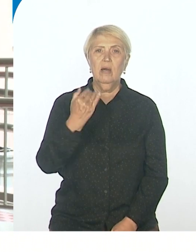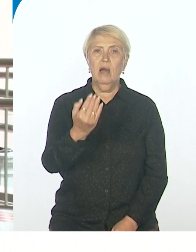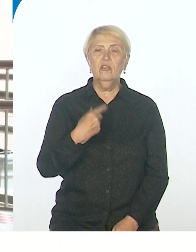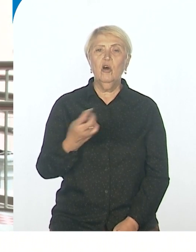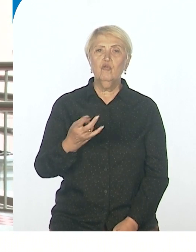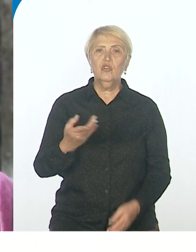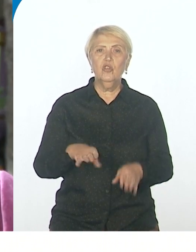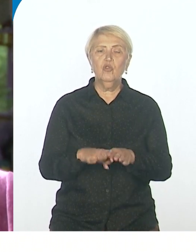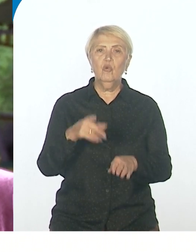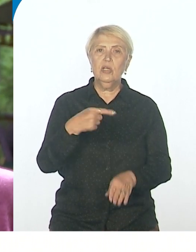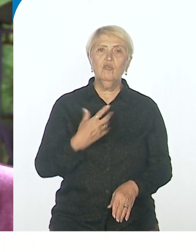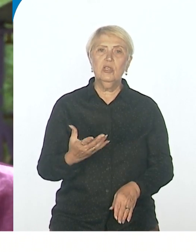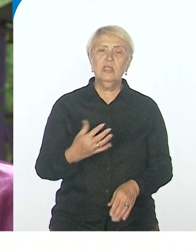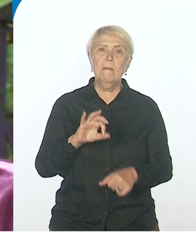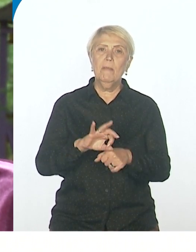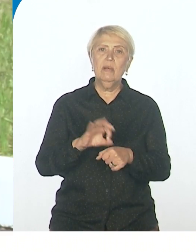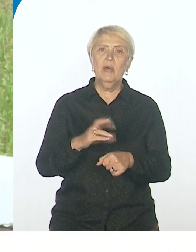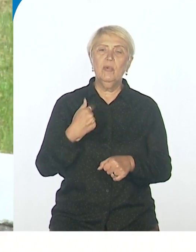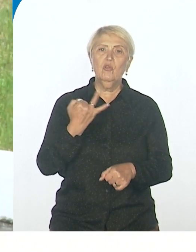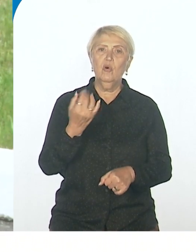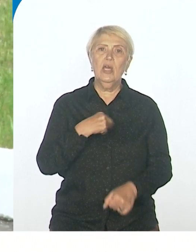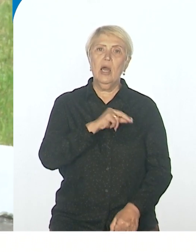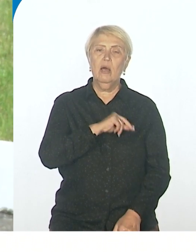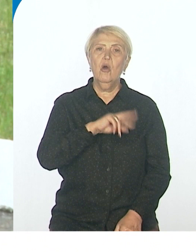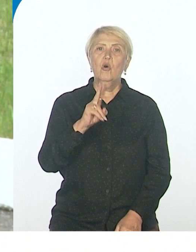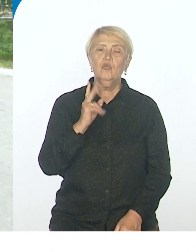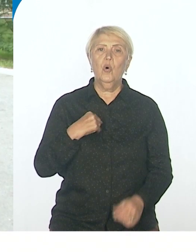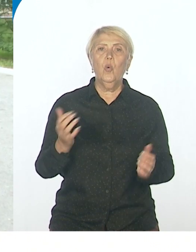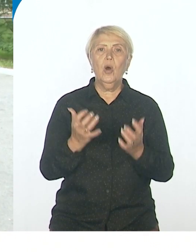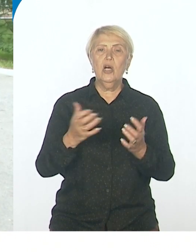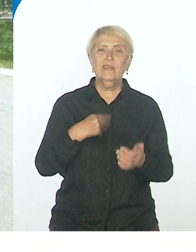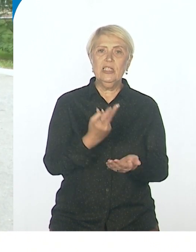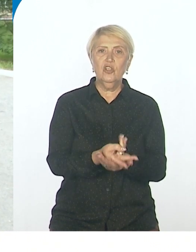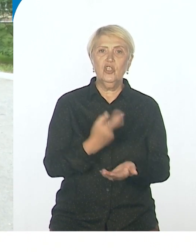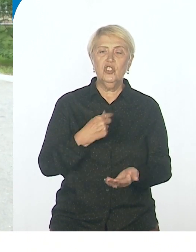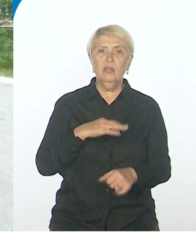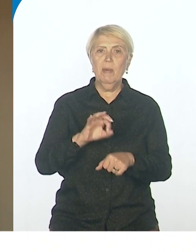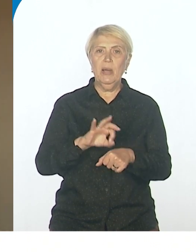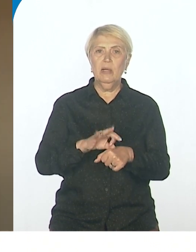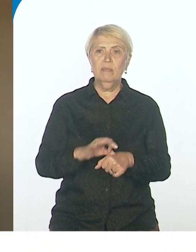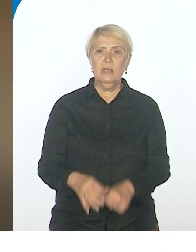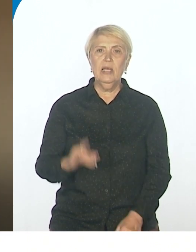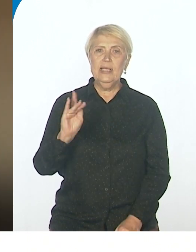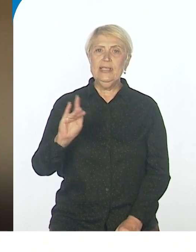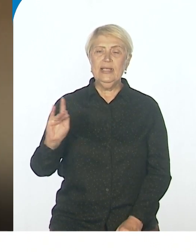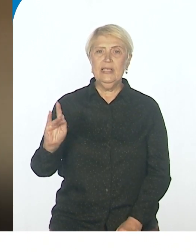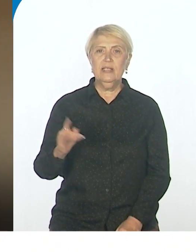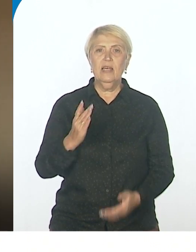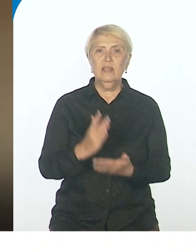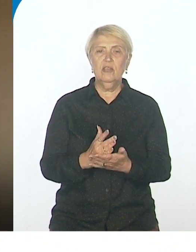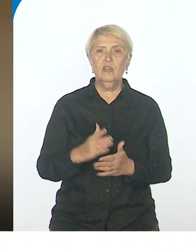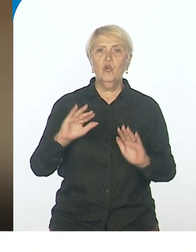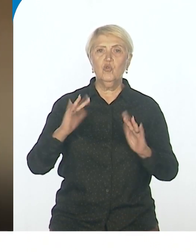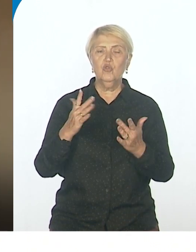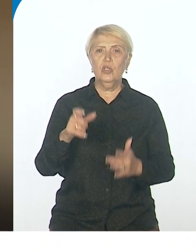подопечным, но и сотрудникам. Особенно тем, кто ухаживает за лежачими постояльцами, сиделкам, медсестрам. У нас нет случайных людей. Случайные люди